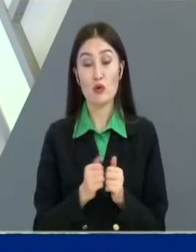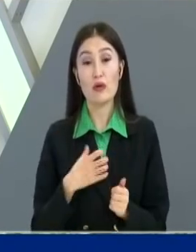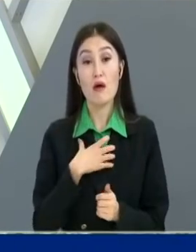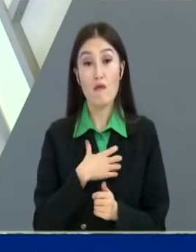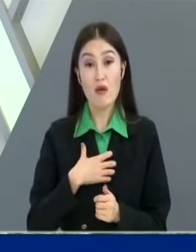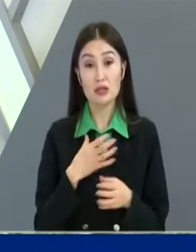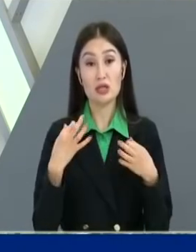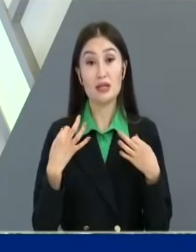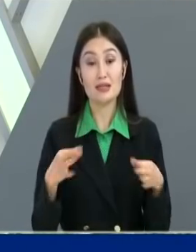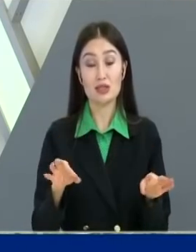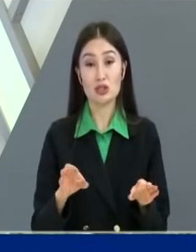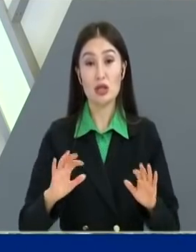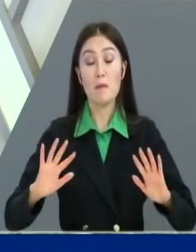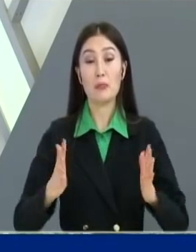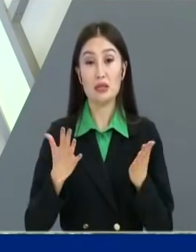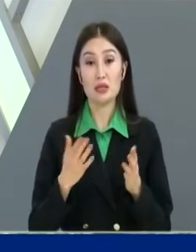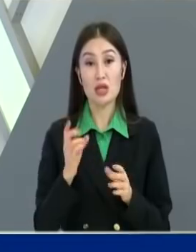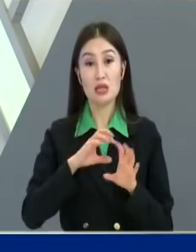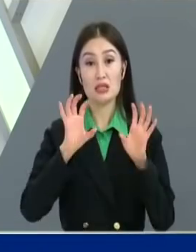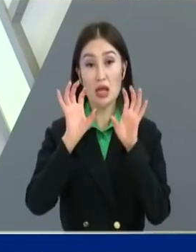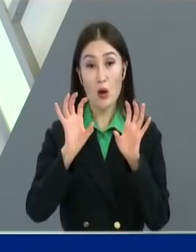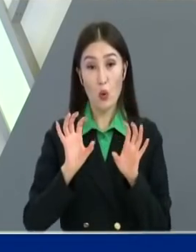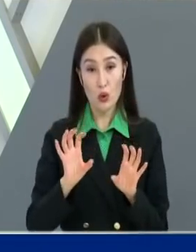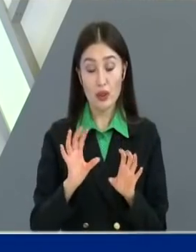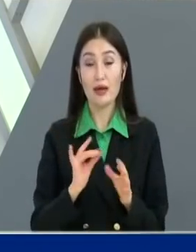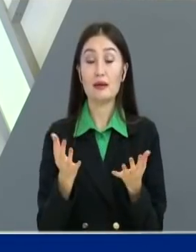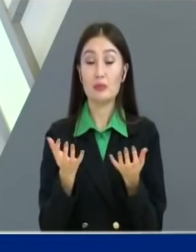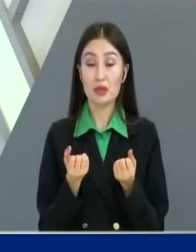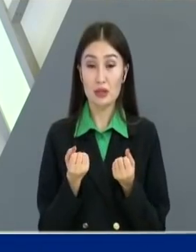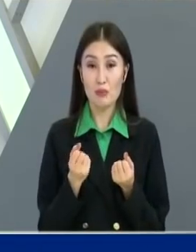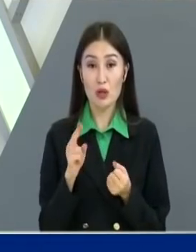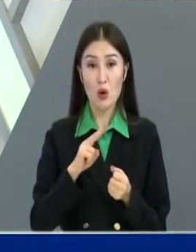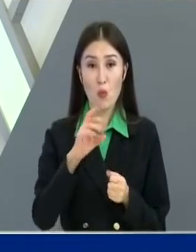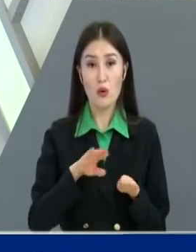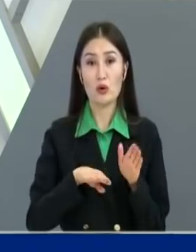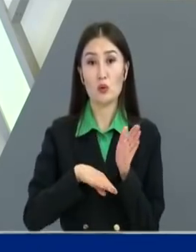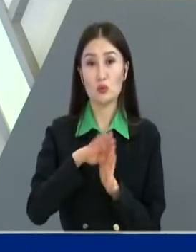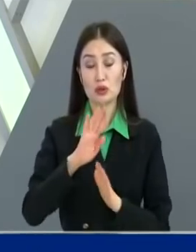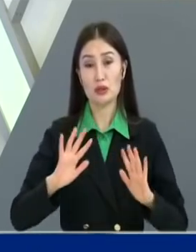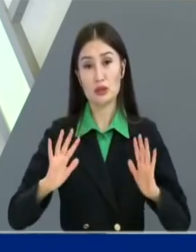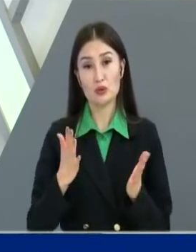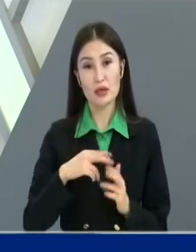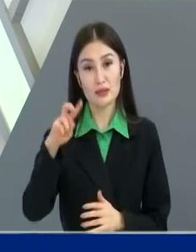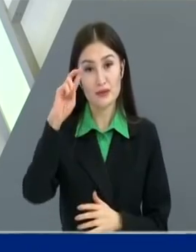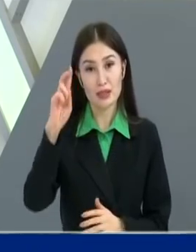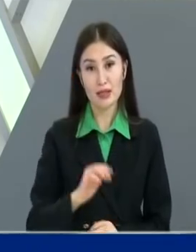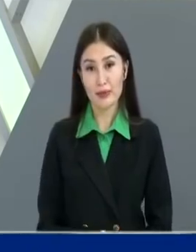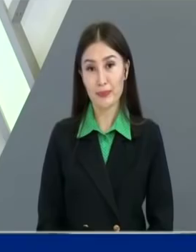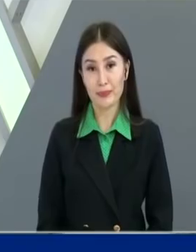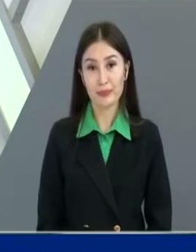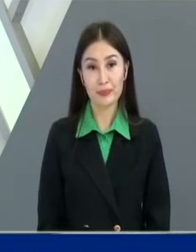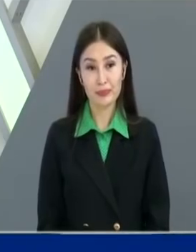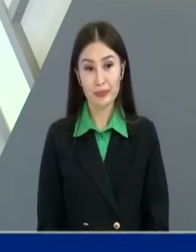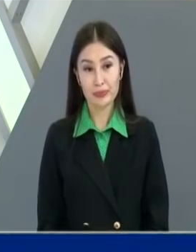важно разрешить происходящую ситуацию законно и принимать меры по стабилизации ситуации в стране.